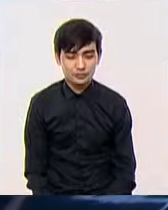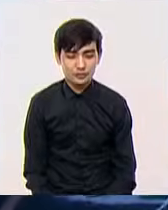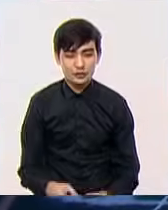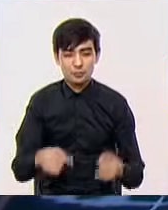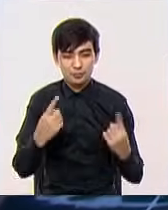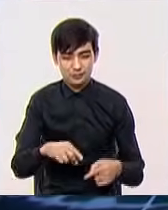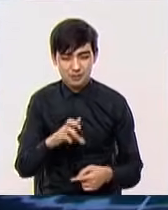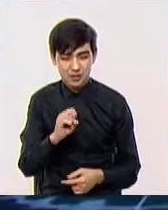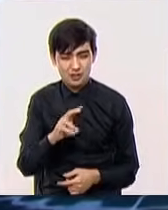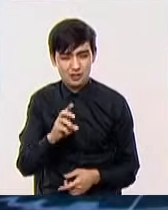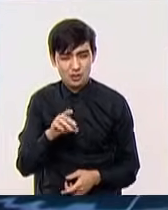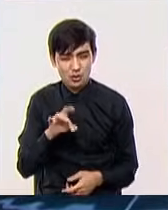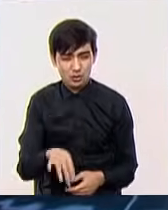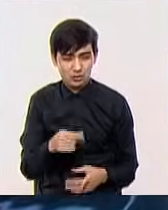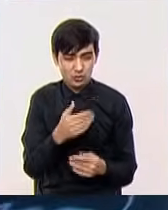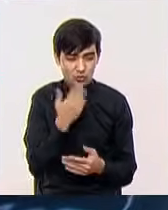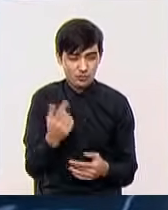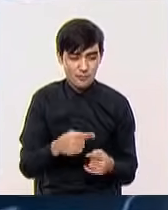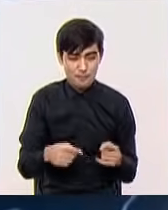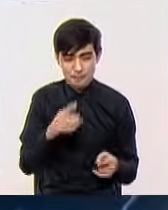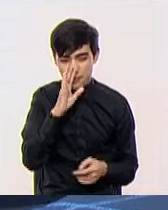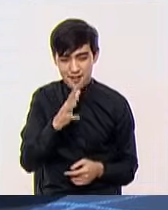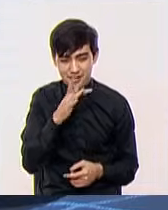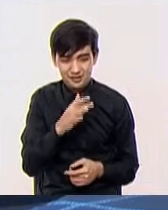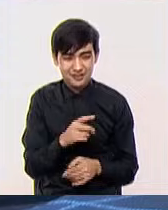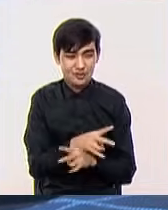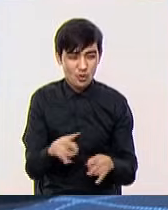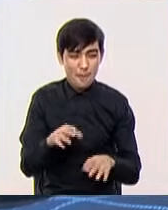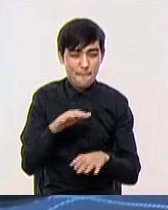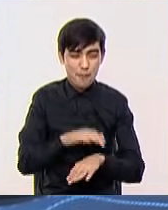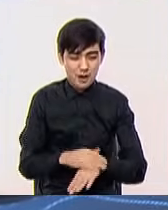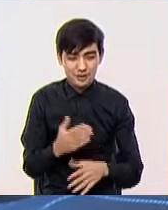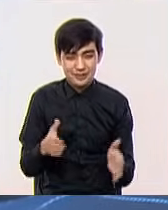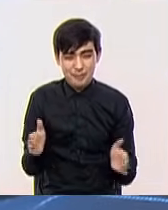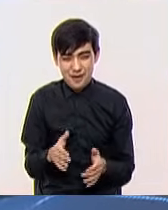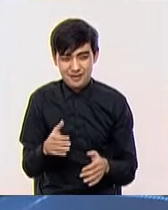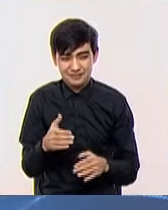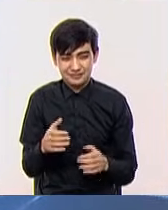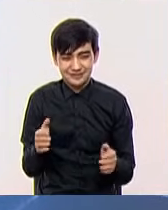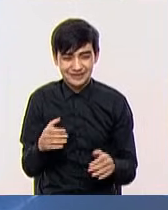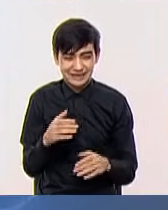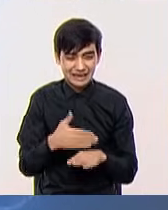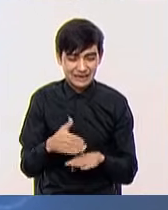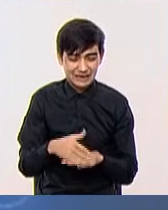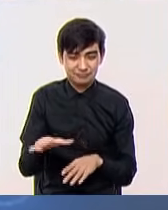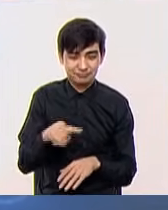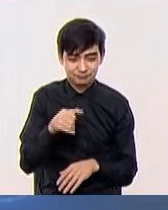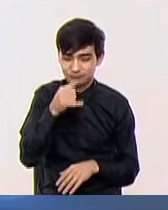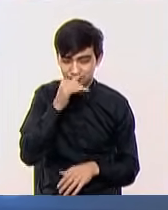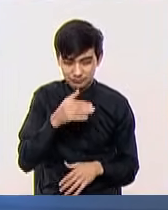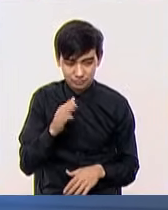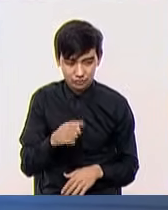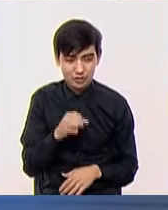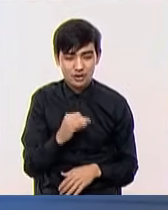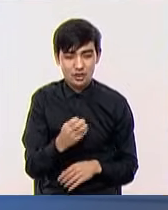Банкрот деп танылған азаматтар 5 жыл бойы ешбір банктен микроқаржылық ұйымнан несие рәсімдей алмайды.